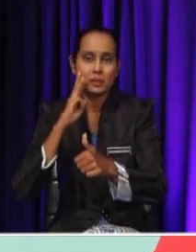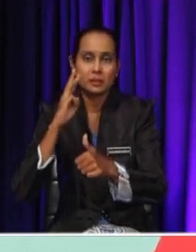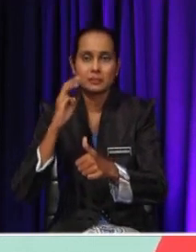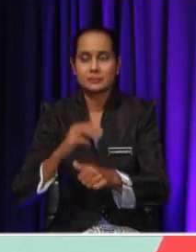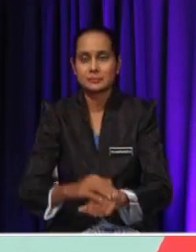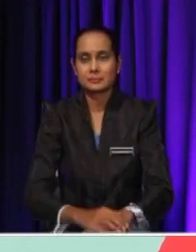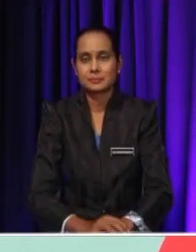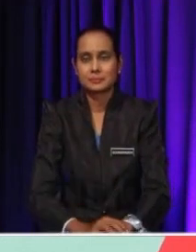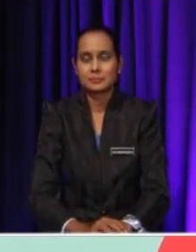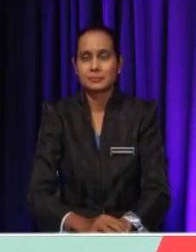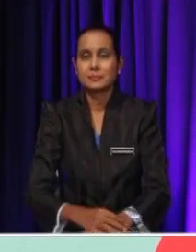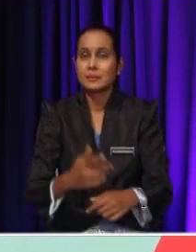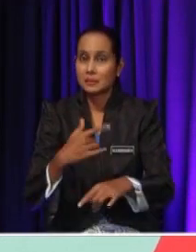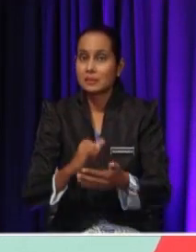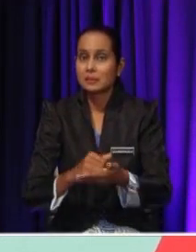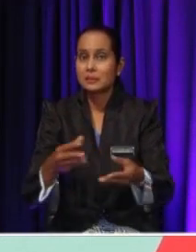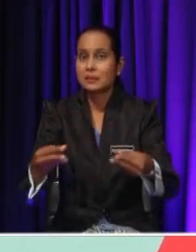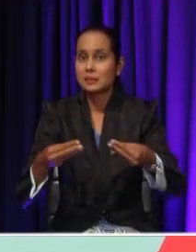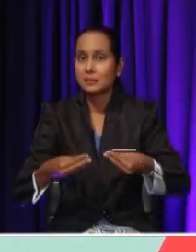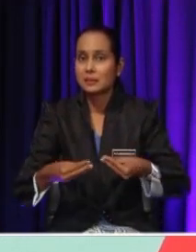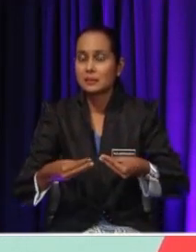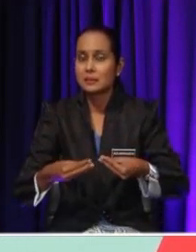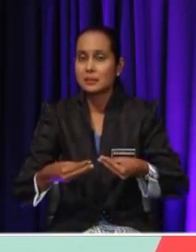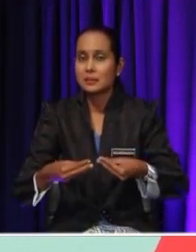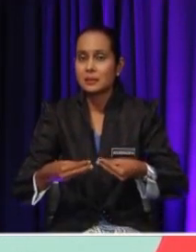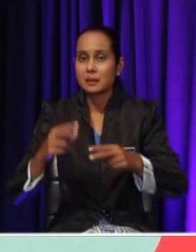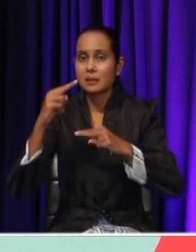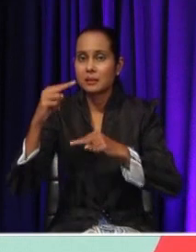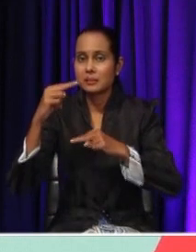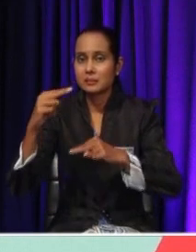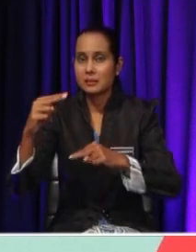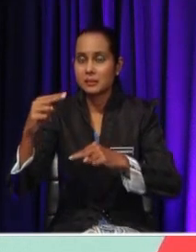beliau menerima hadiah penulisan di Asia Tenggara